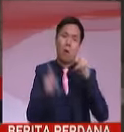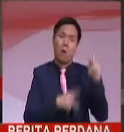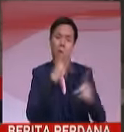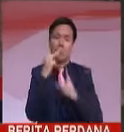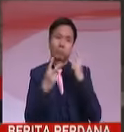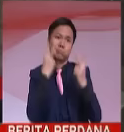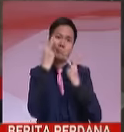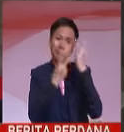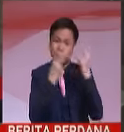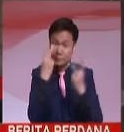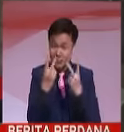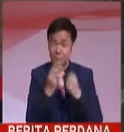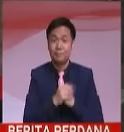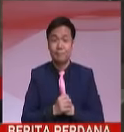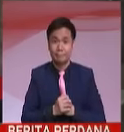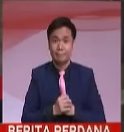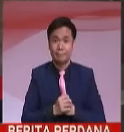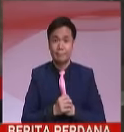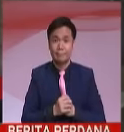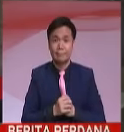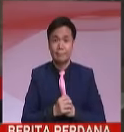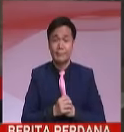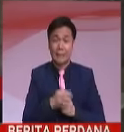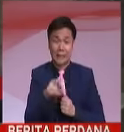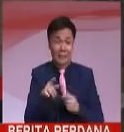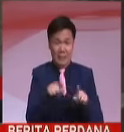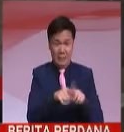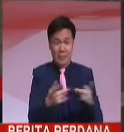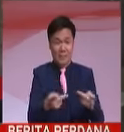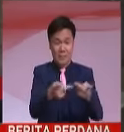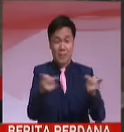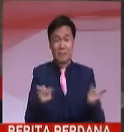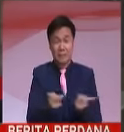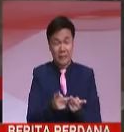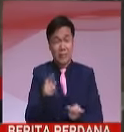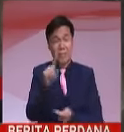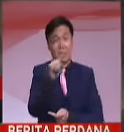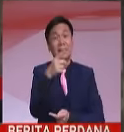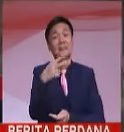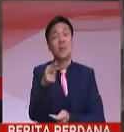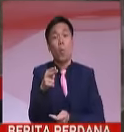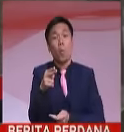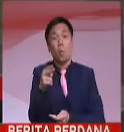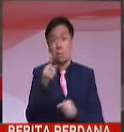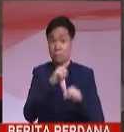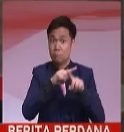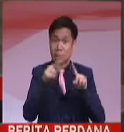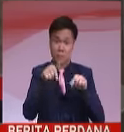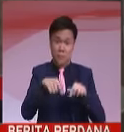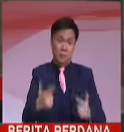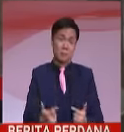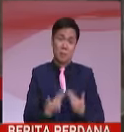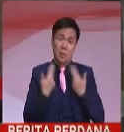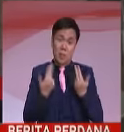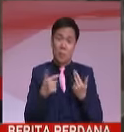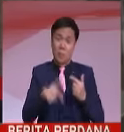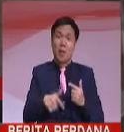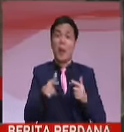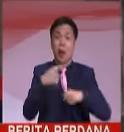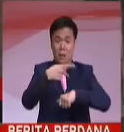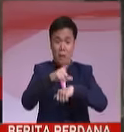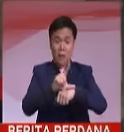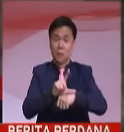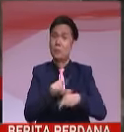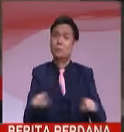Hai denda memanglah Heart kawasan hijau tapi ke sebagai penduduk di Langkawi penting kita